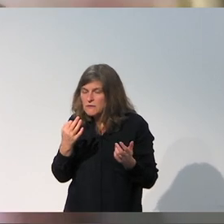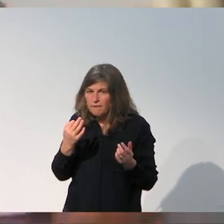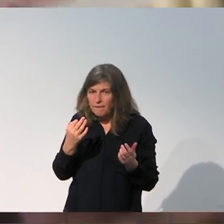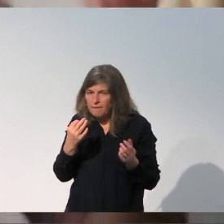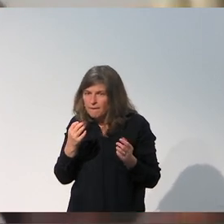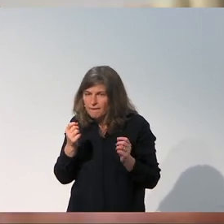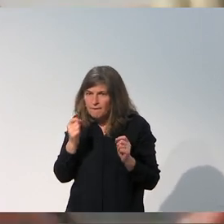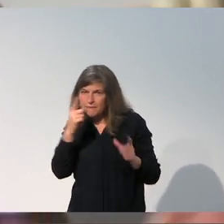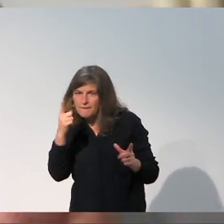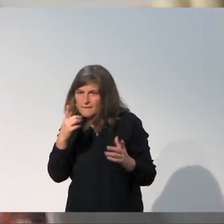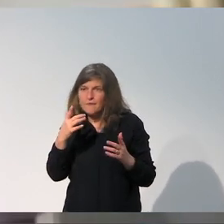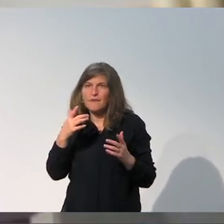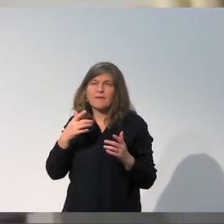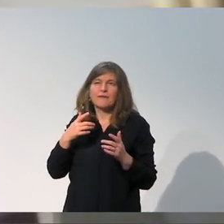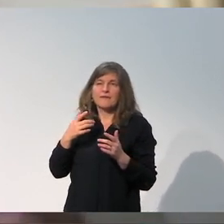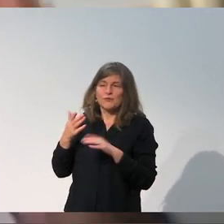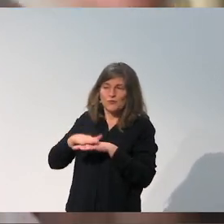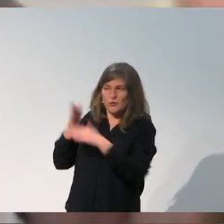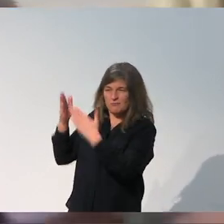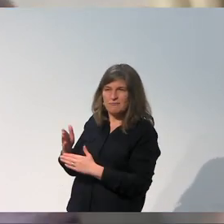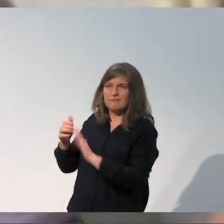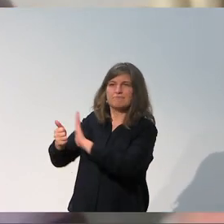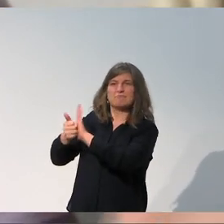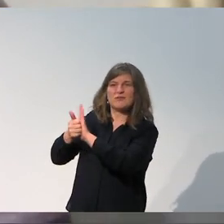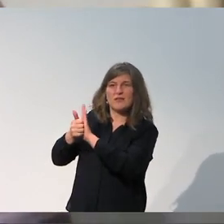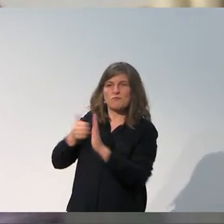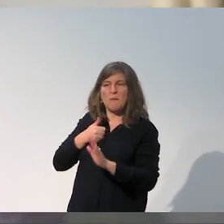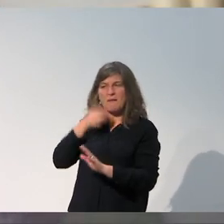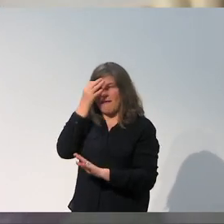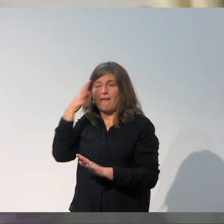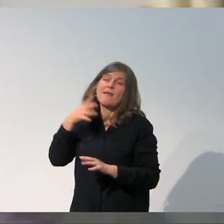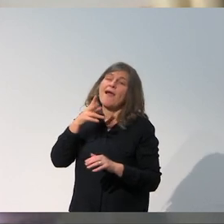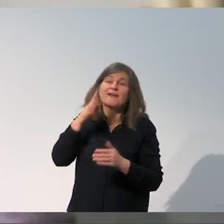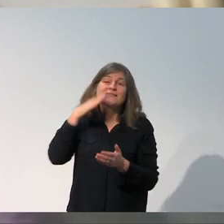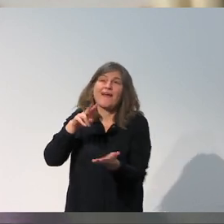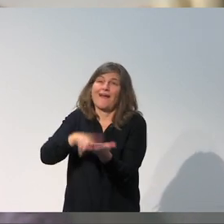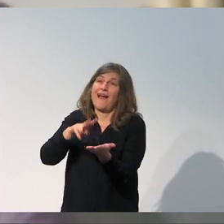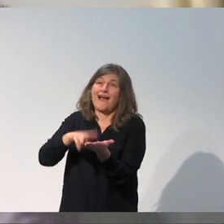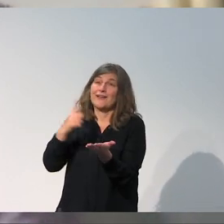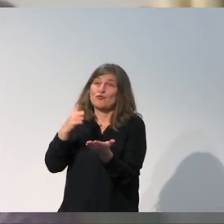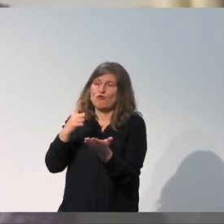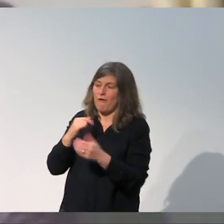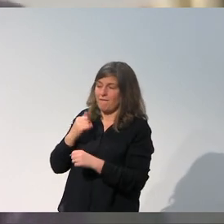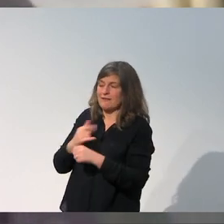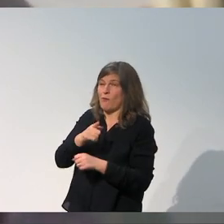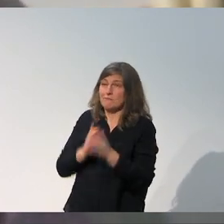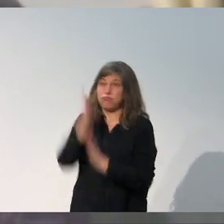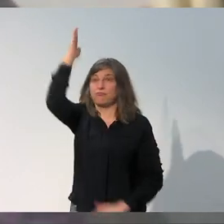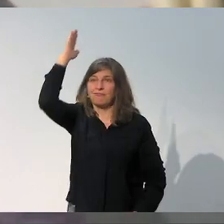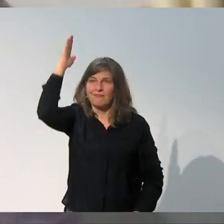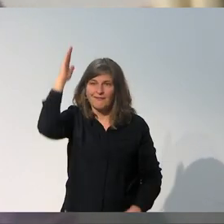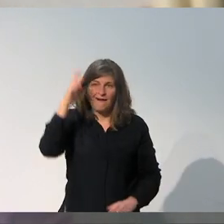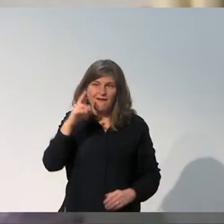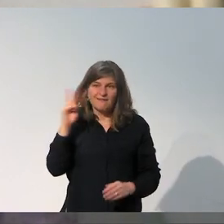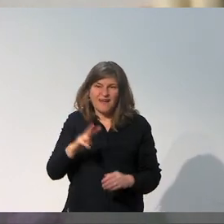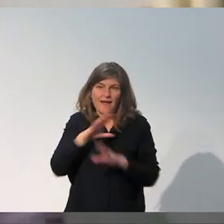la fiction que moi j'avais imaginée de ce personnage. Et la réalité en général dépasse la fiction. Enfin, elle peut se donner le luxe d'être